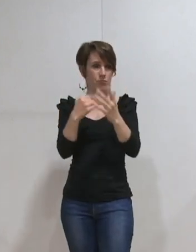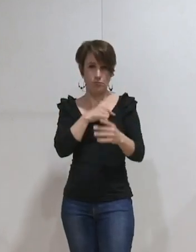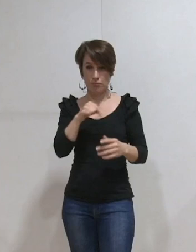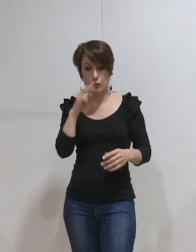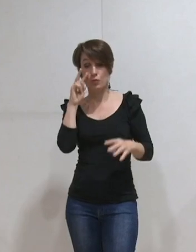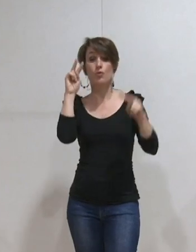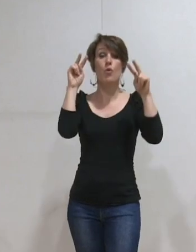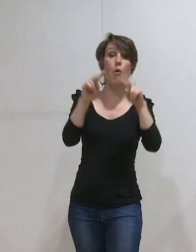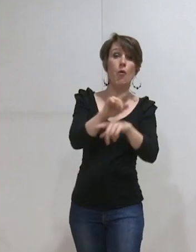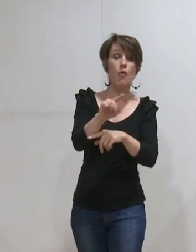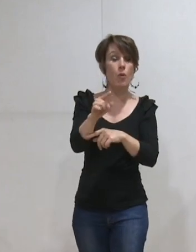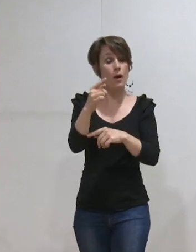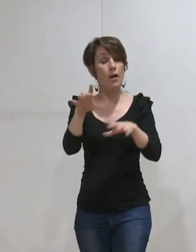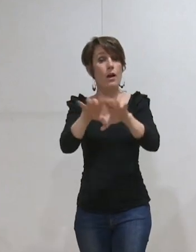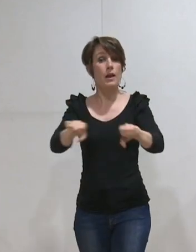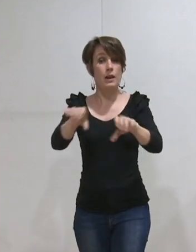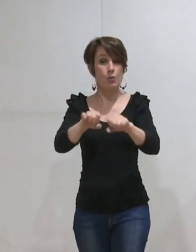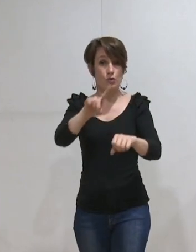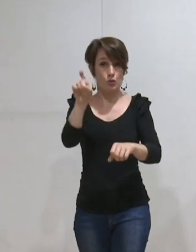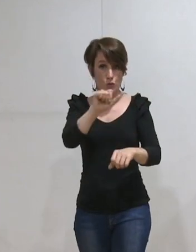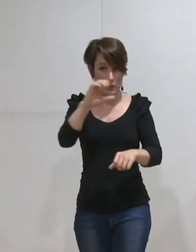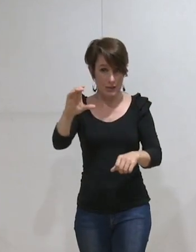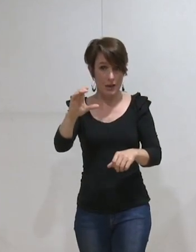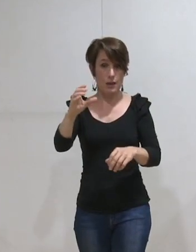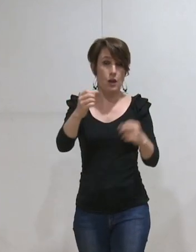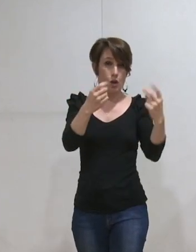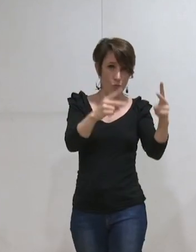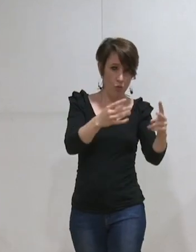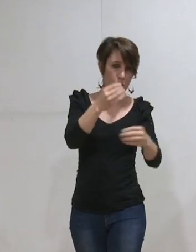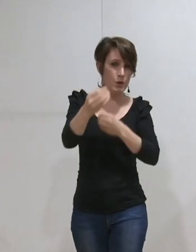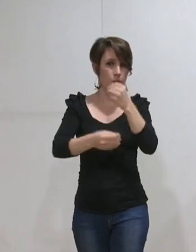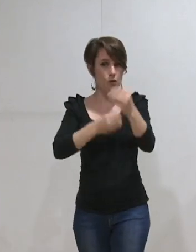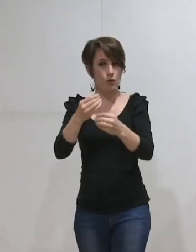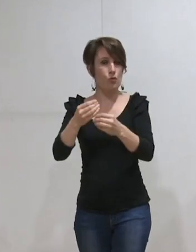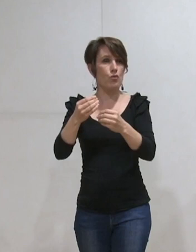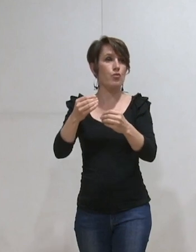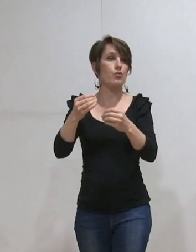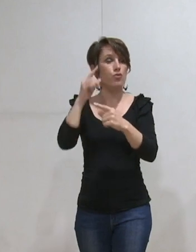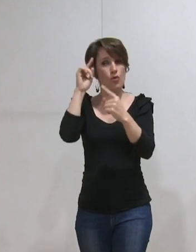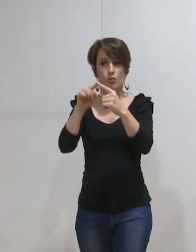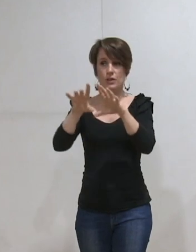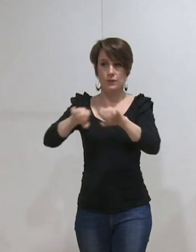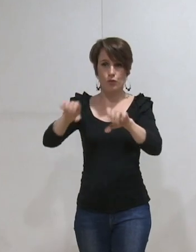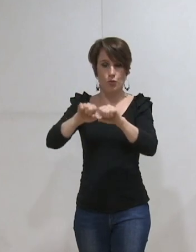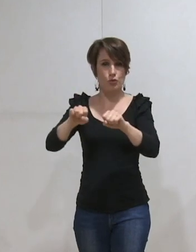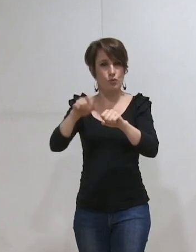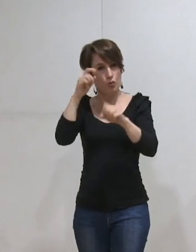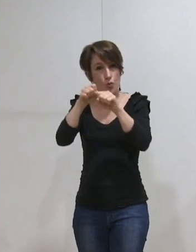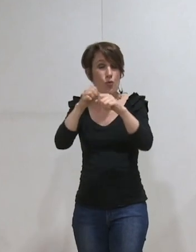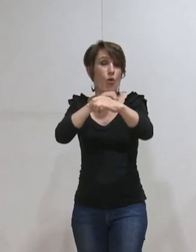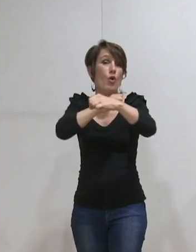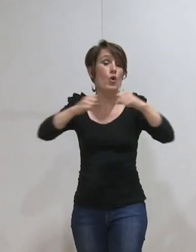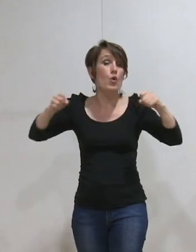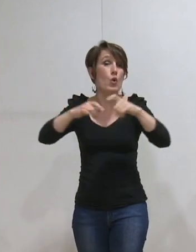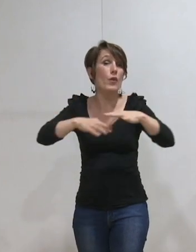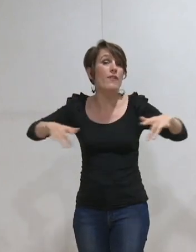productions sous maîtrise d'ouvrage Zac public ou les objectifs de production dans le diffus chacun sait que la production dans le diffus elle est